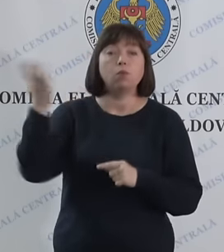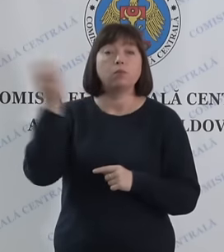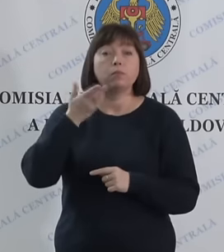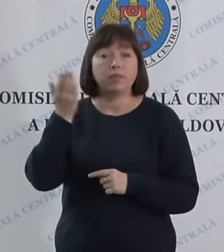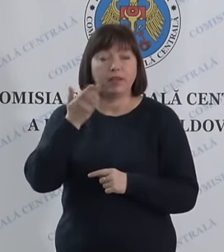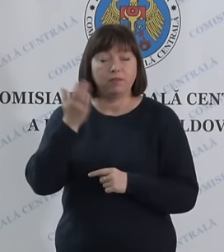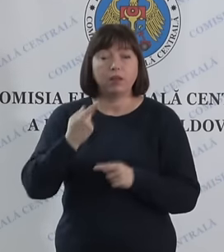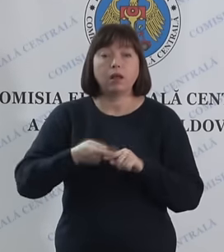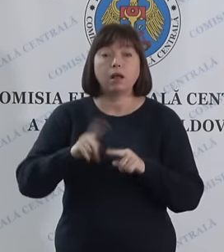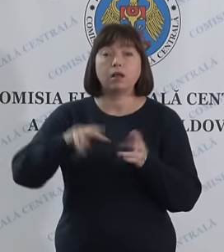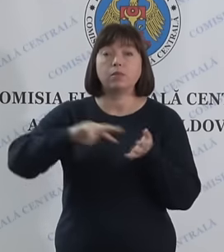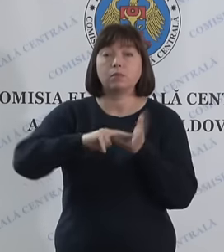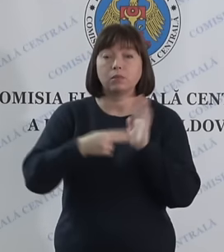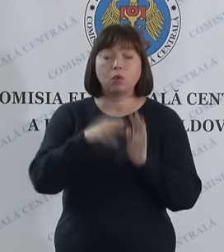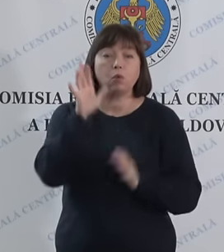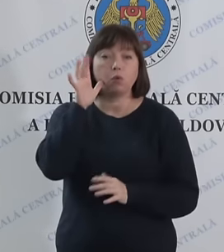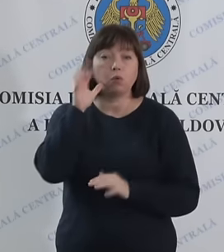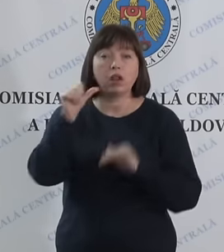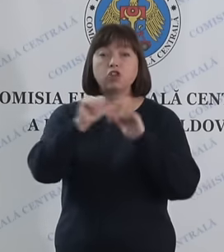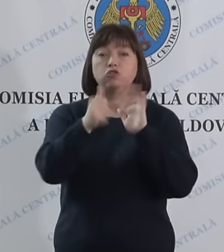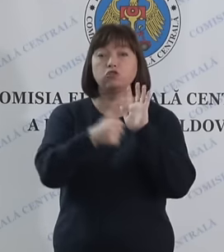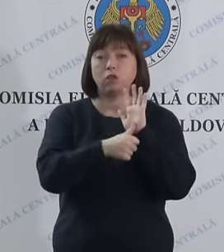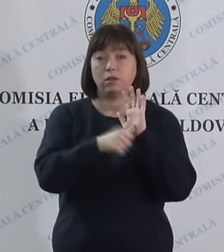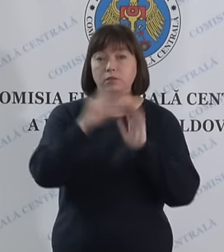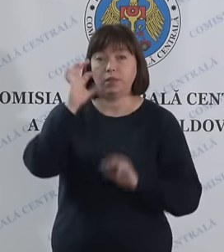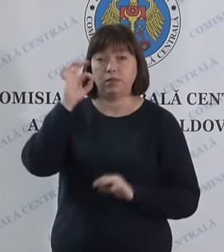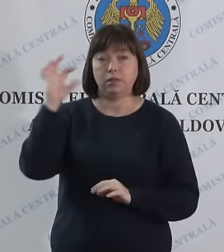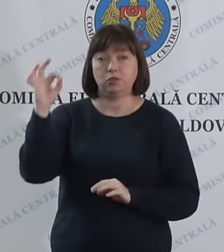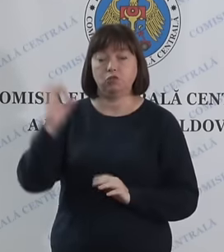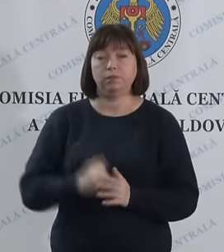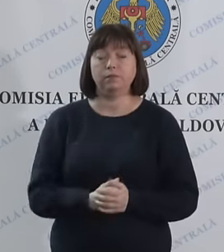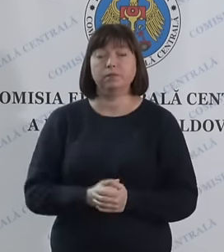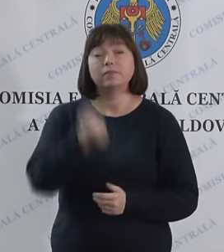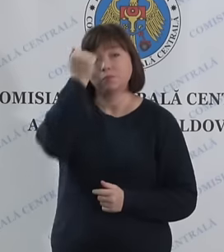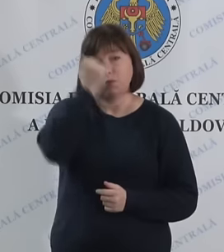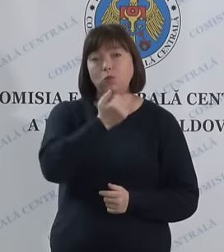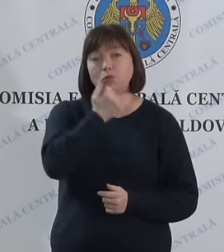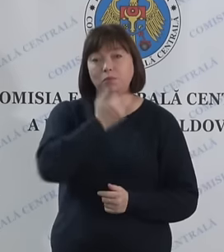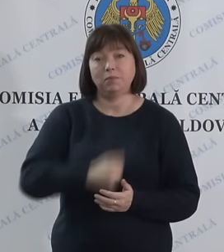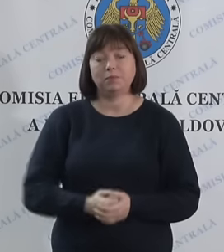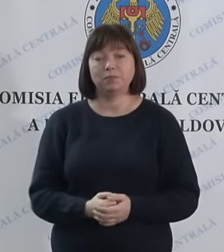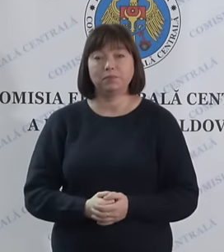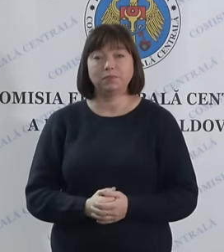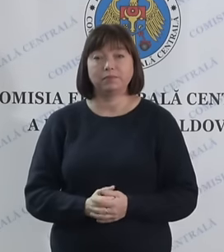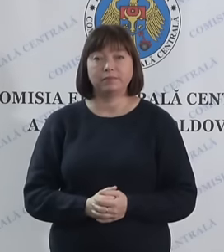briefing planificat pentru ora 16. Vă mulțumim!